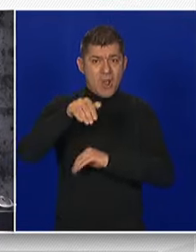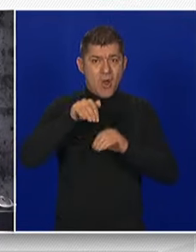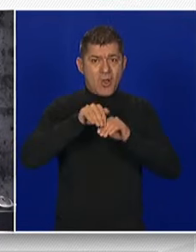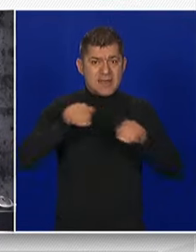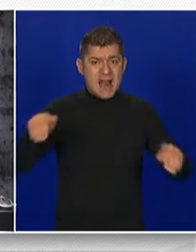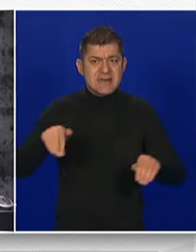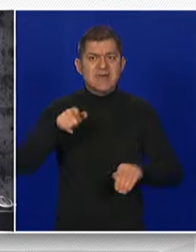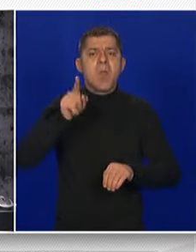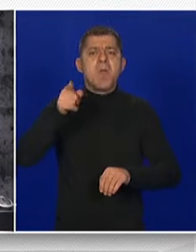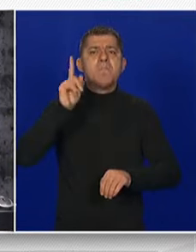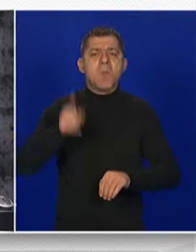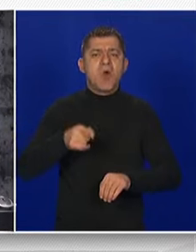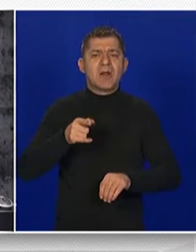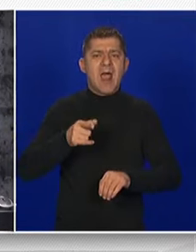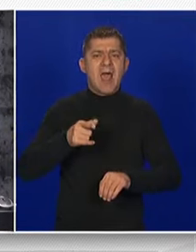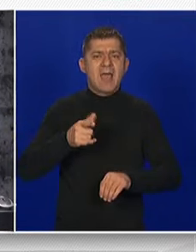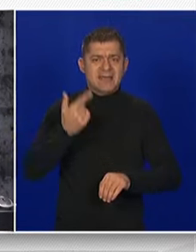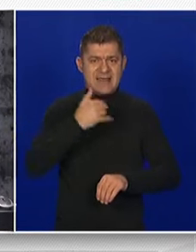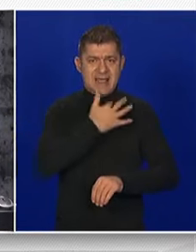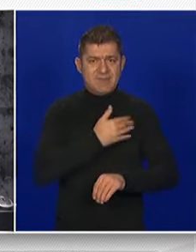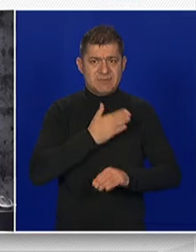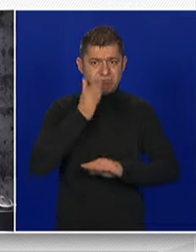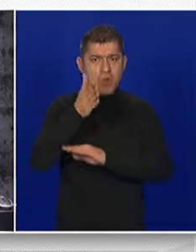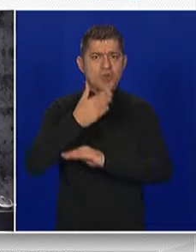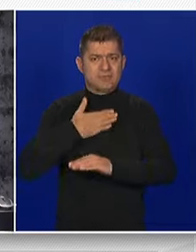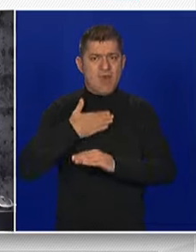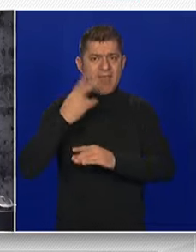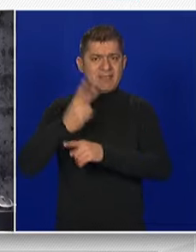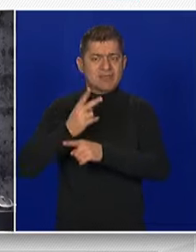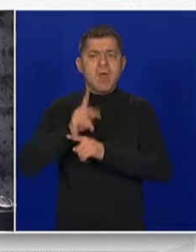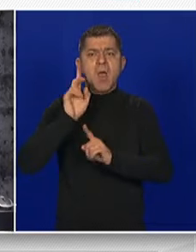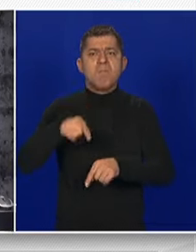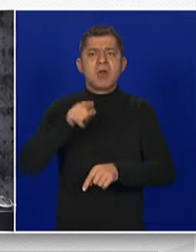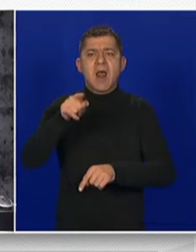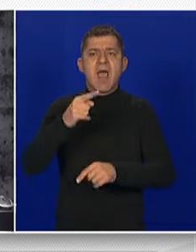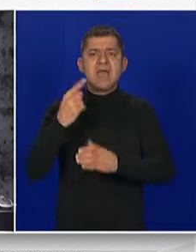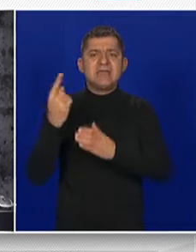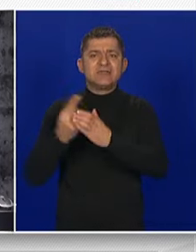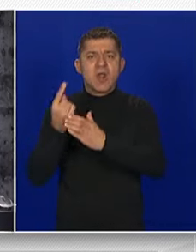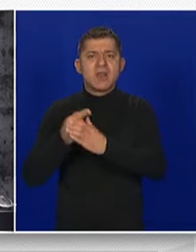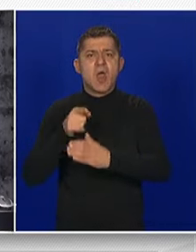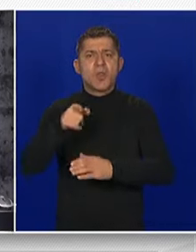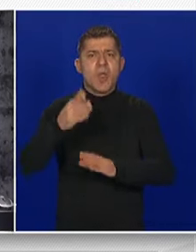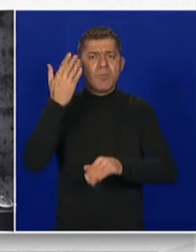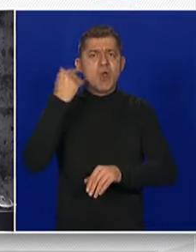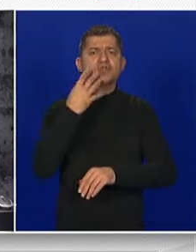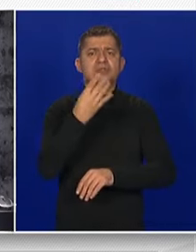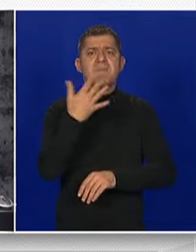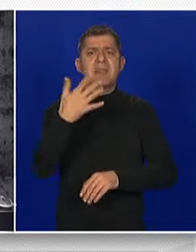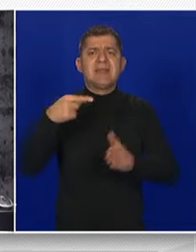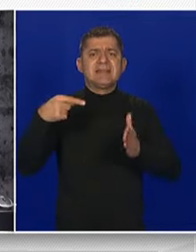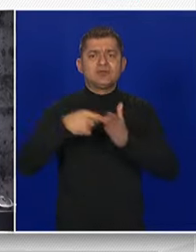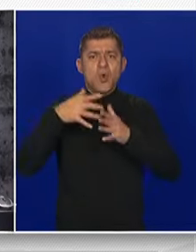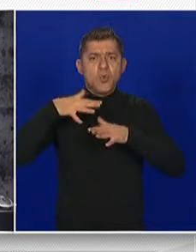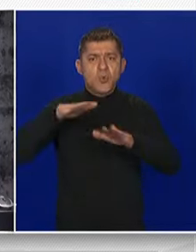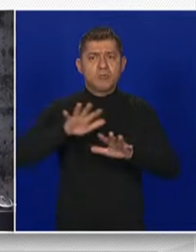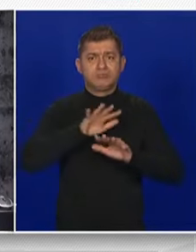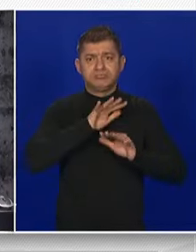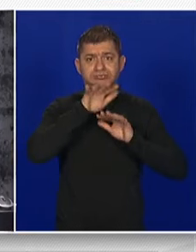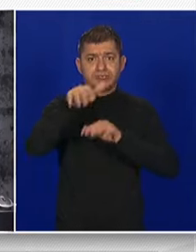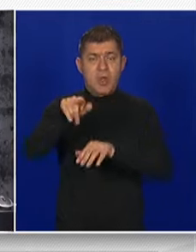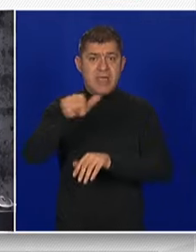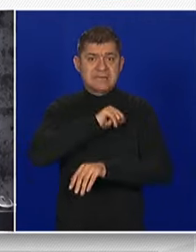karantenu. I tad je odlučeno da se pisana rješenja, jer tad je to bilo 40-50 tisuća ljudi u